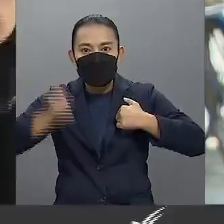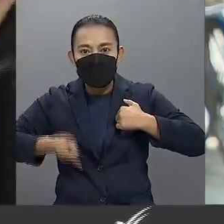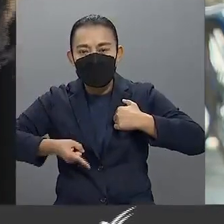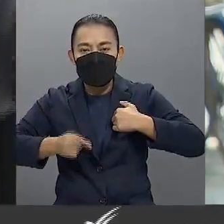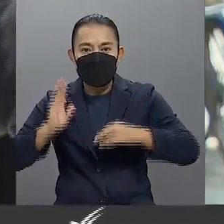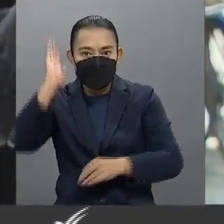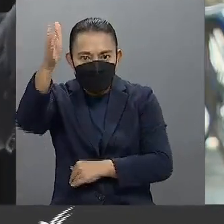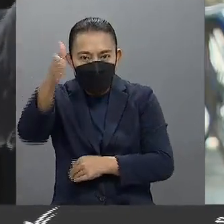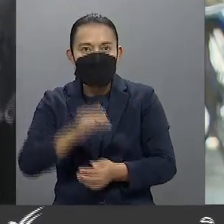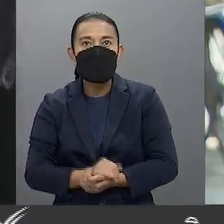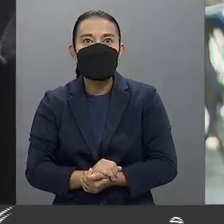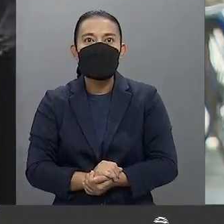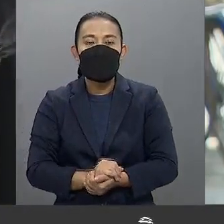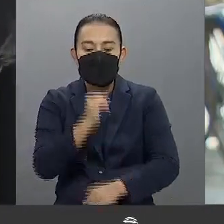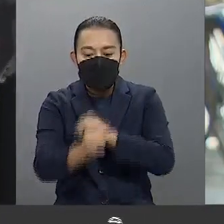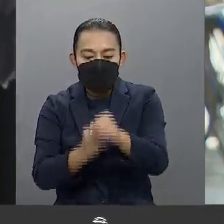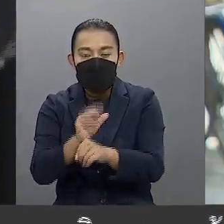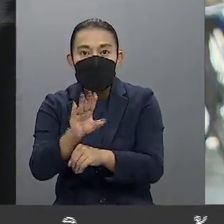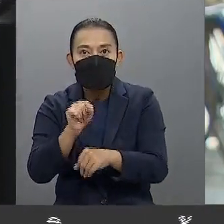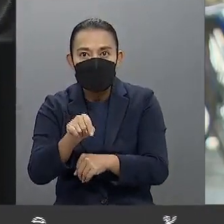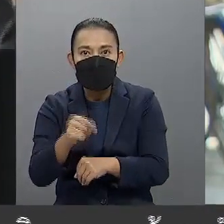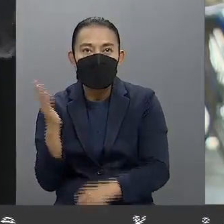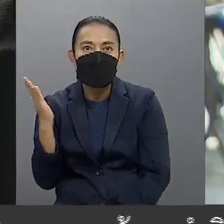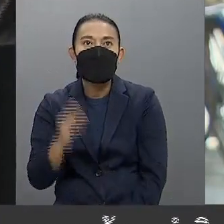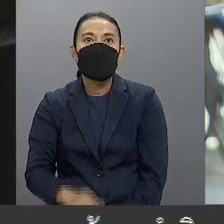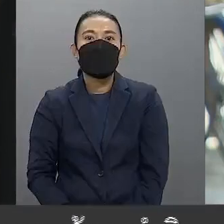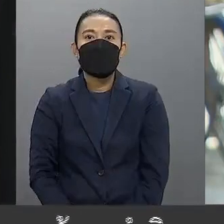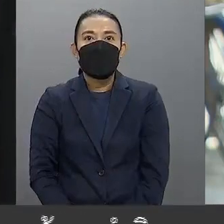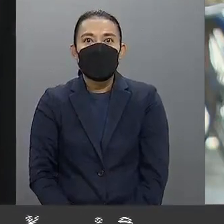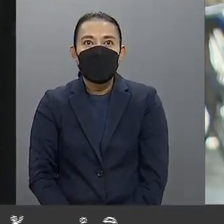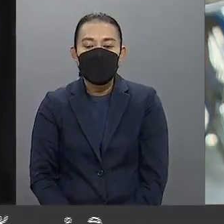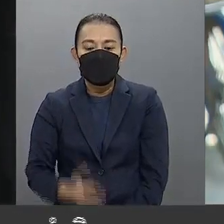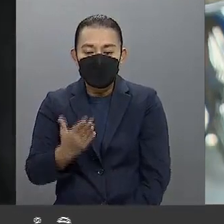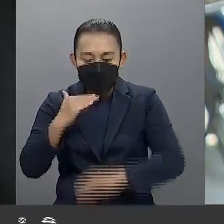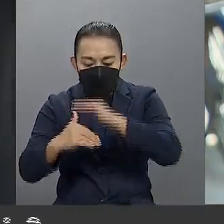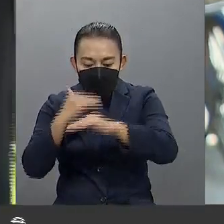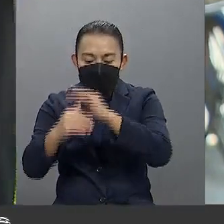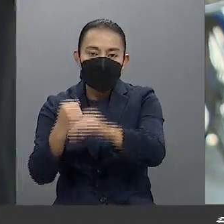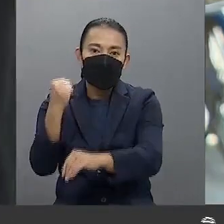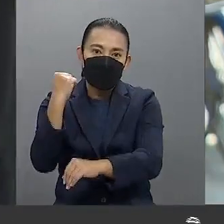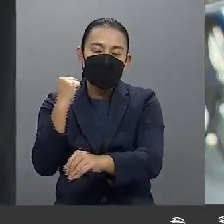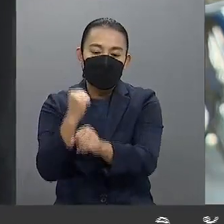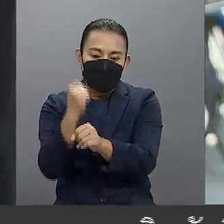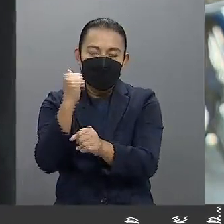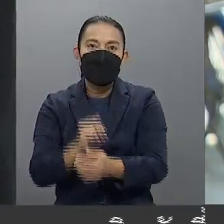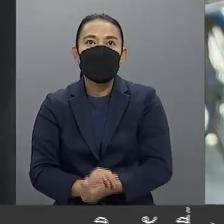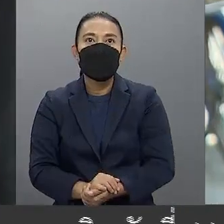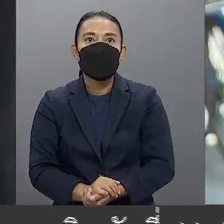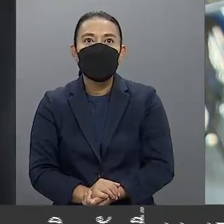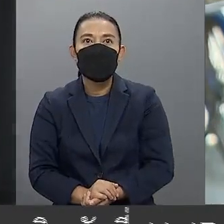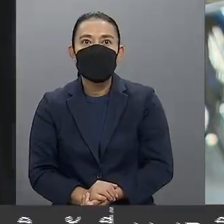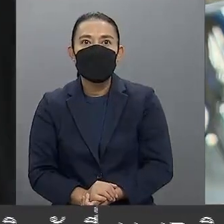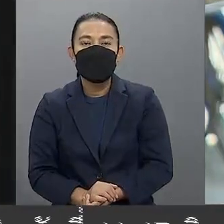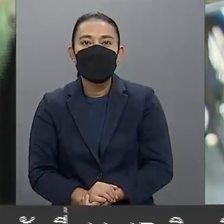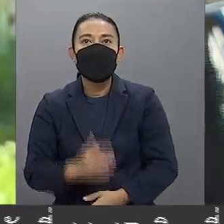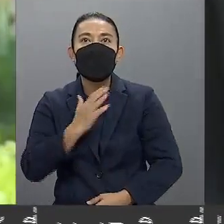ที่เริ่มต้นจากวัยเท่านี้มันจะเป็นอะไรที่ทำให้เขาเติบโตได้อย่างมั่นคงและแข็งแรงมันถึงเวลาแล้วครับเพราะว่าพอเราโตขึ้นมา